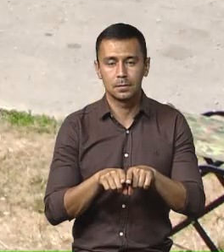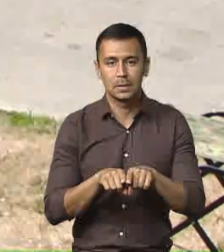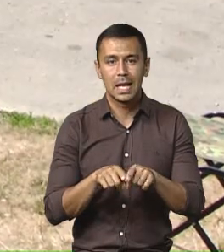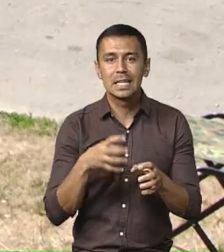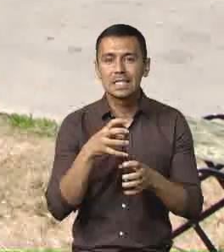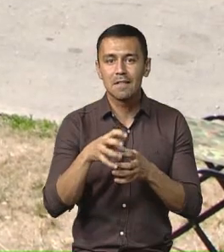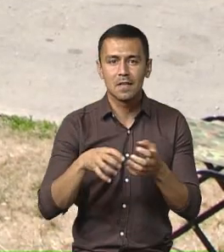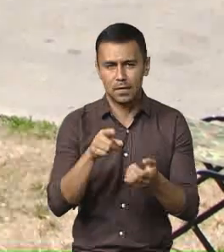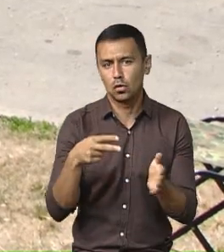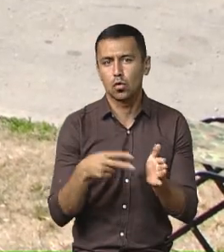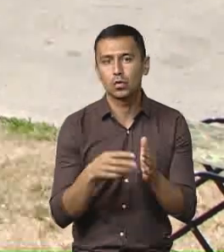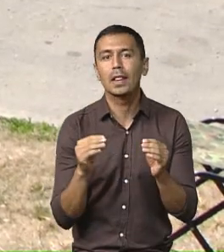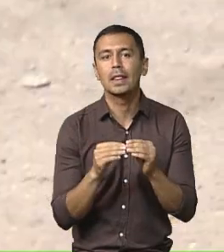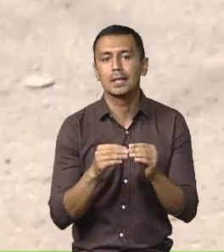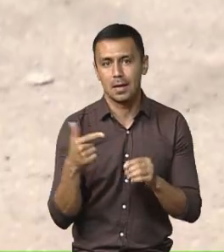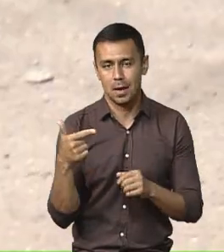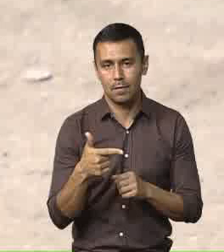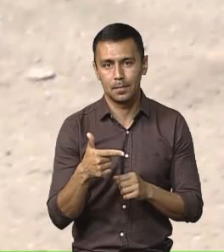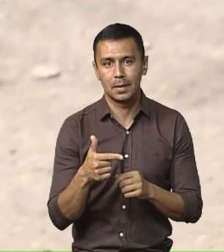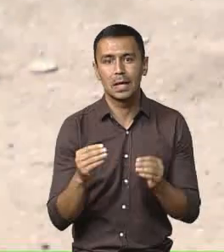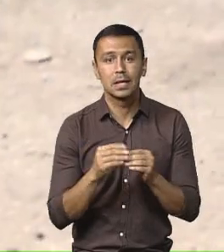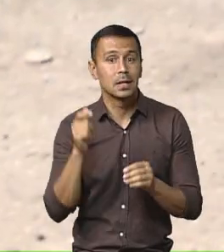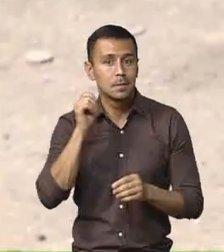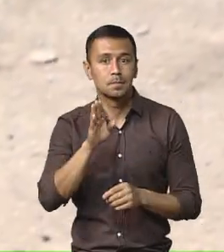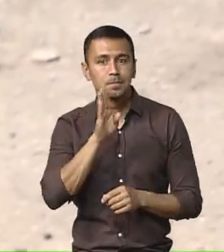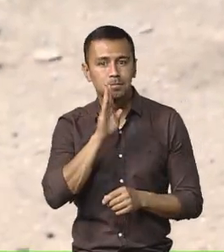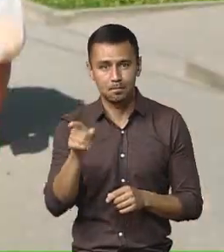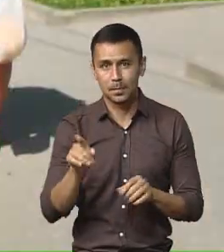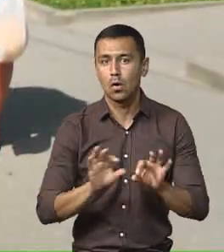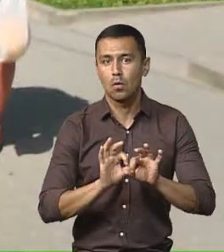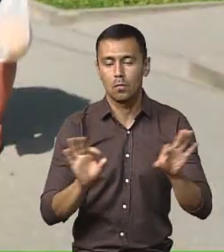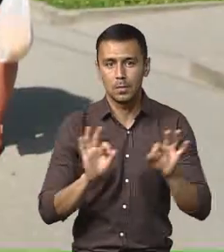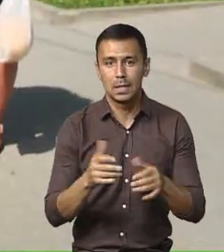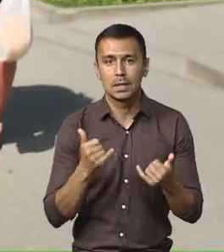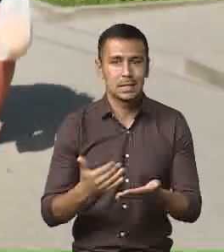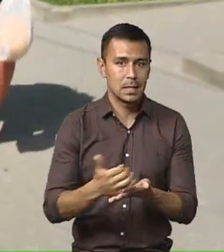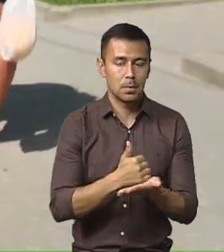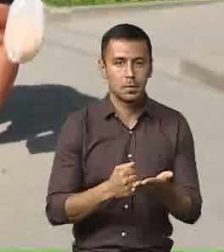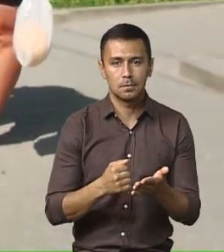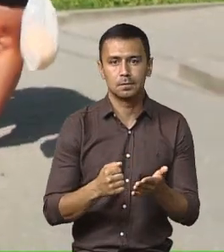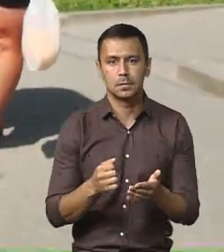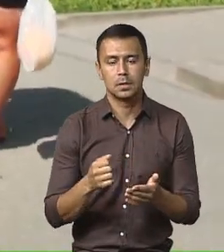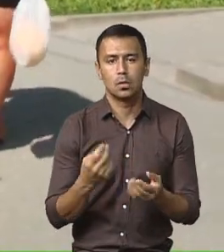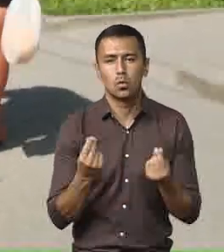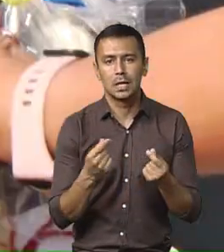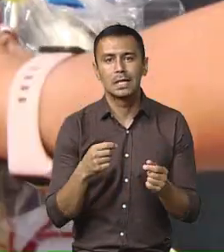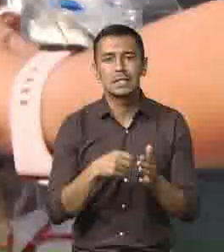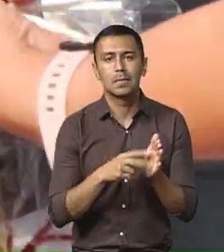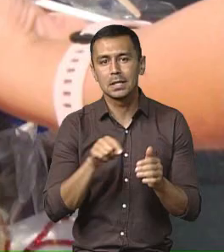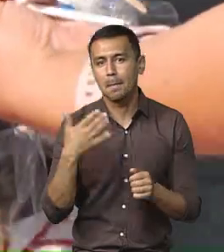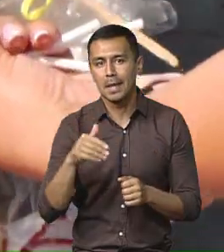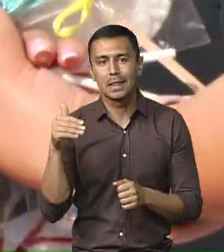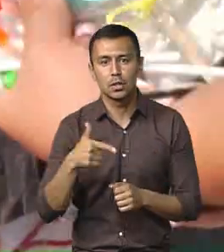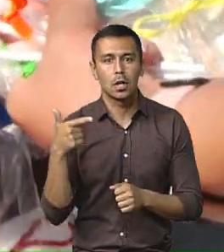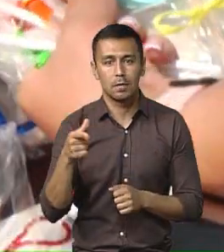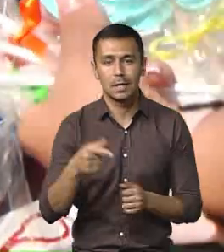зефір, він стоїть 10 гривень. Десятирічна волонтерка Анастасія говорить, наразі зібрана сума у розмірі 17,5 тисяч